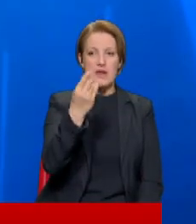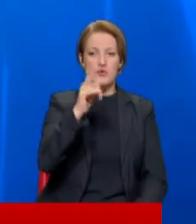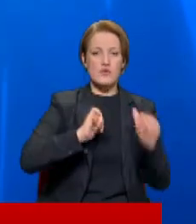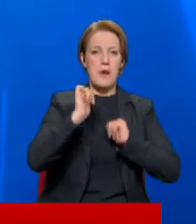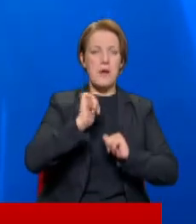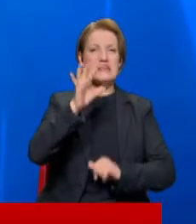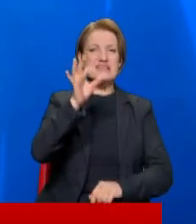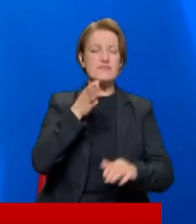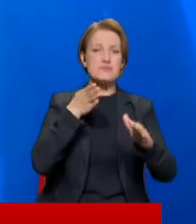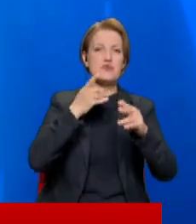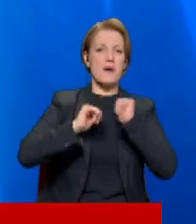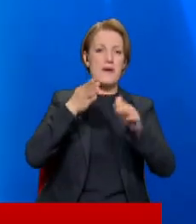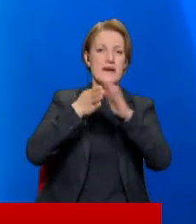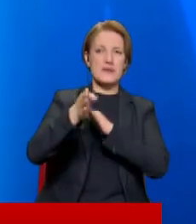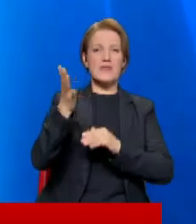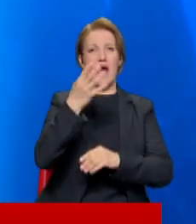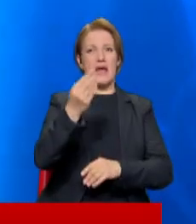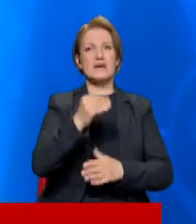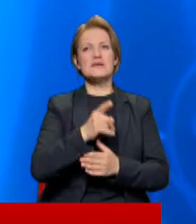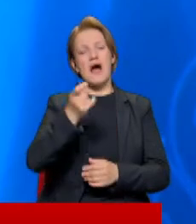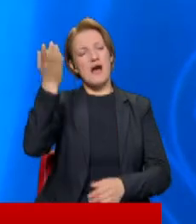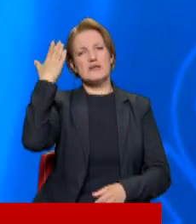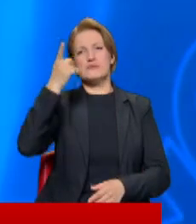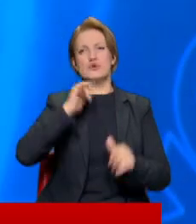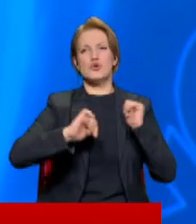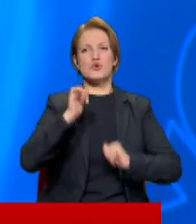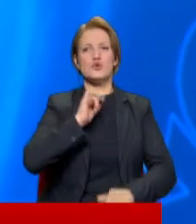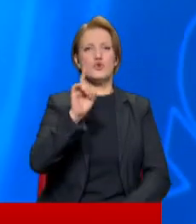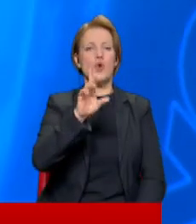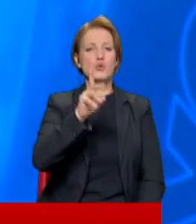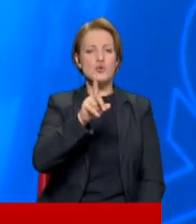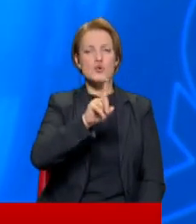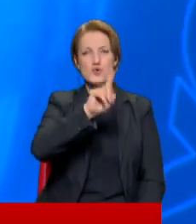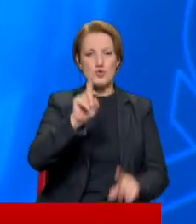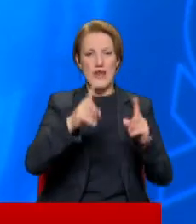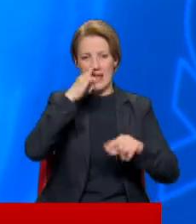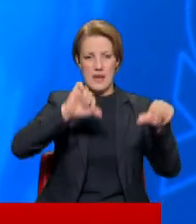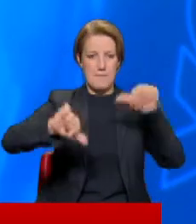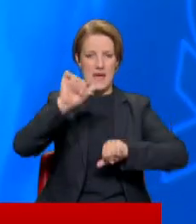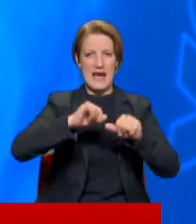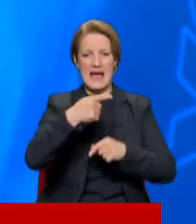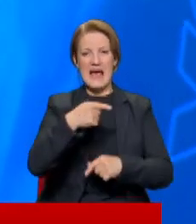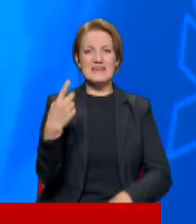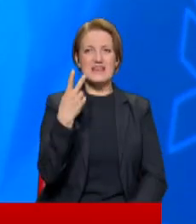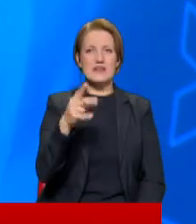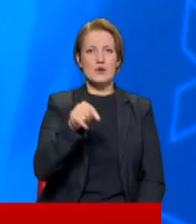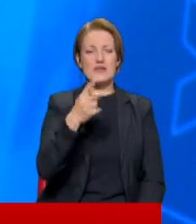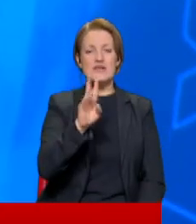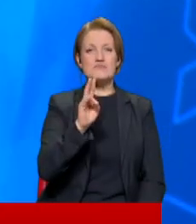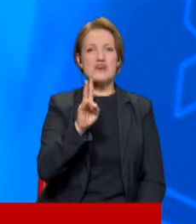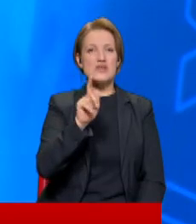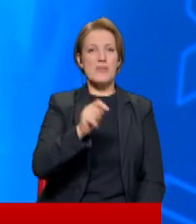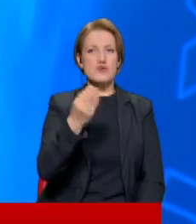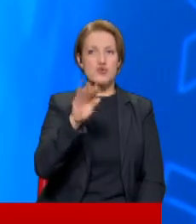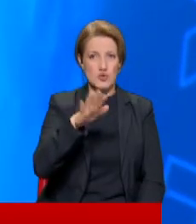daha ilerisi daha iyi bir üniversitemizde Yani daha eski bir üniversitemizde 13 soru kimya da eksi iki nokta 25 yapan